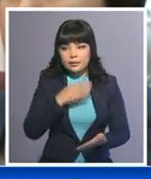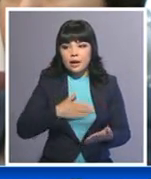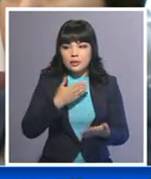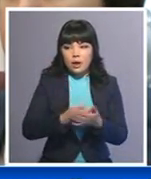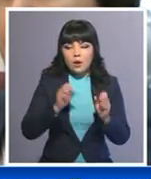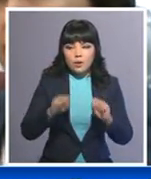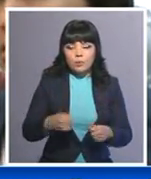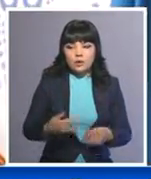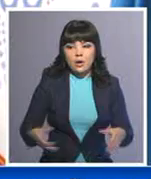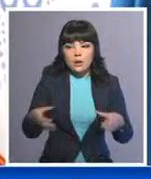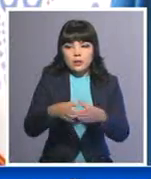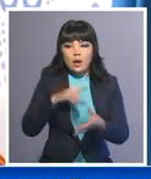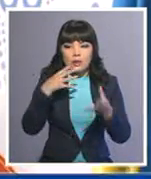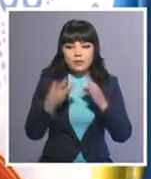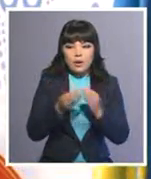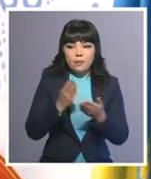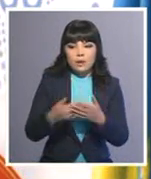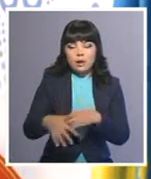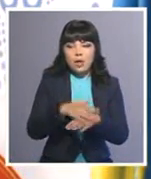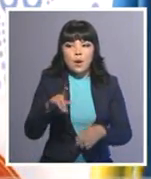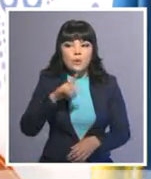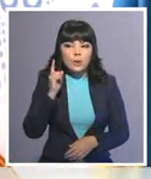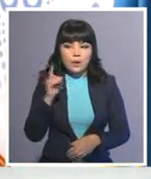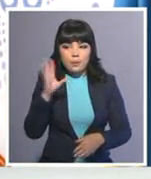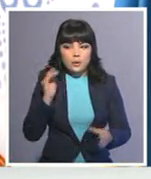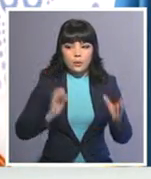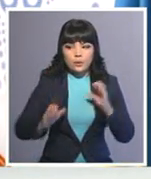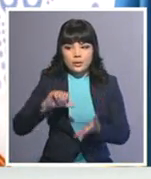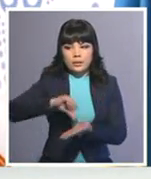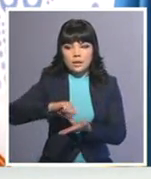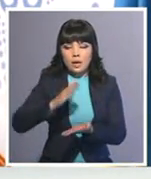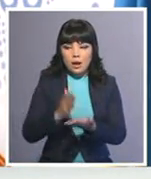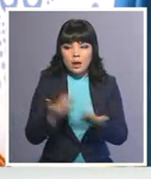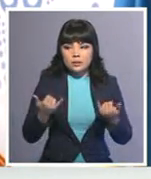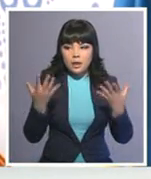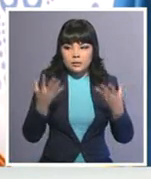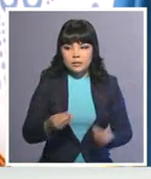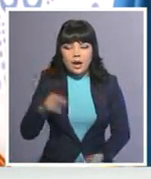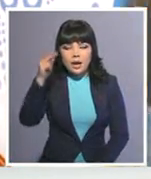ұйымшыл студенттер санатында. Қазіргі таңда Қытай Халық Республикасында